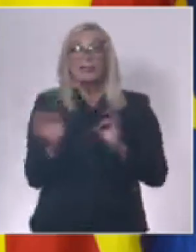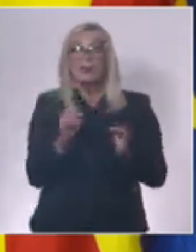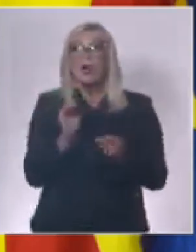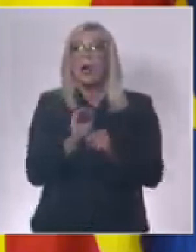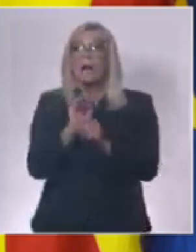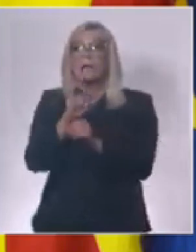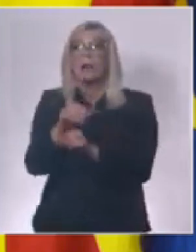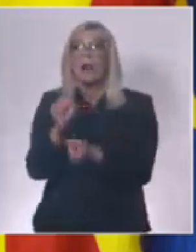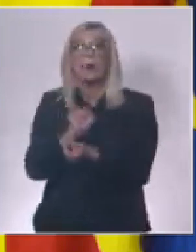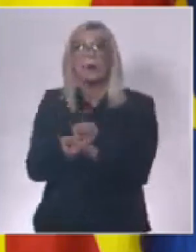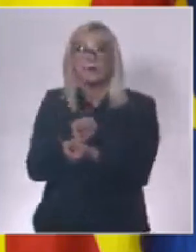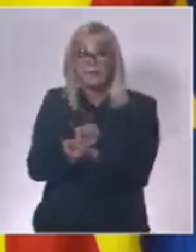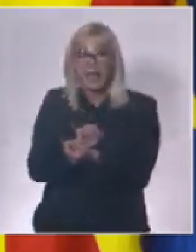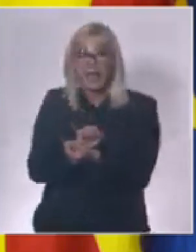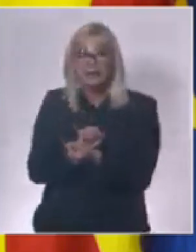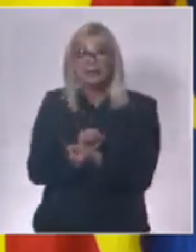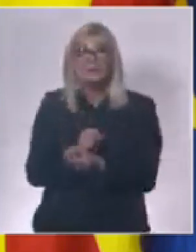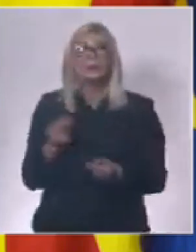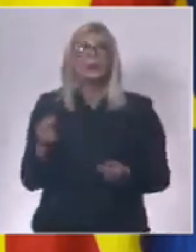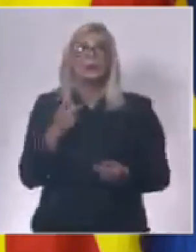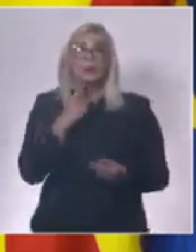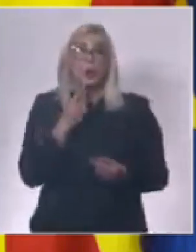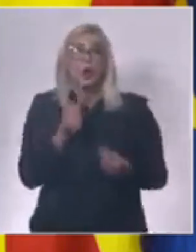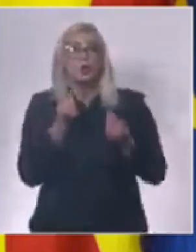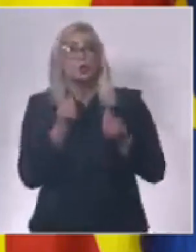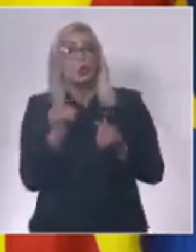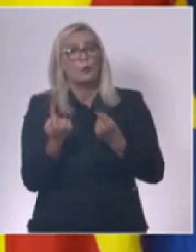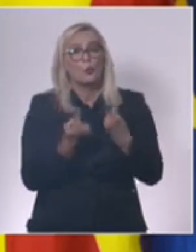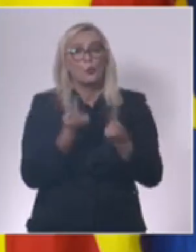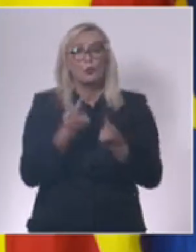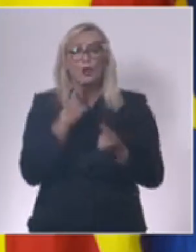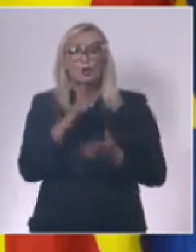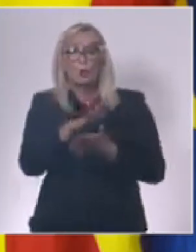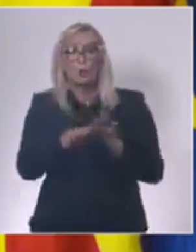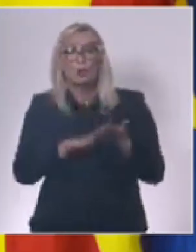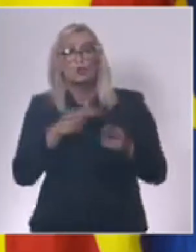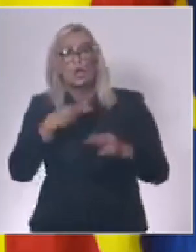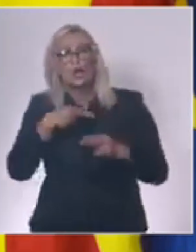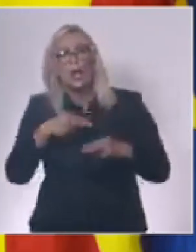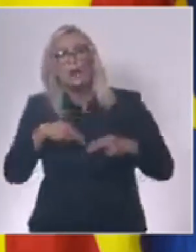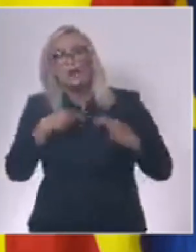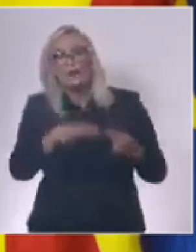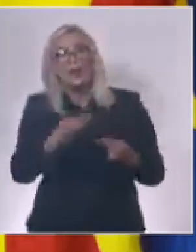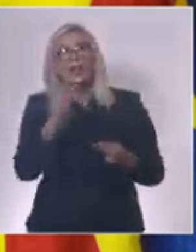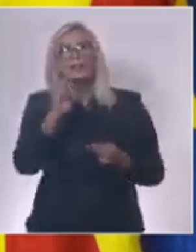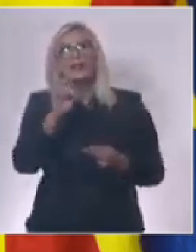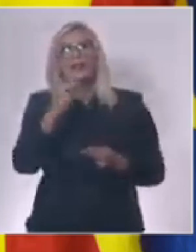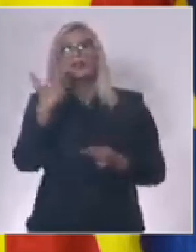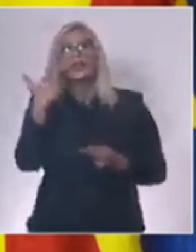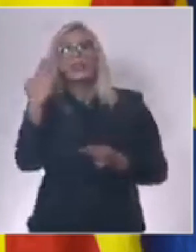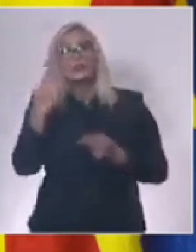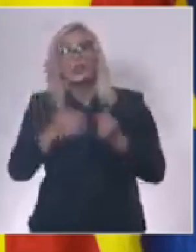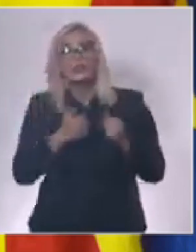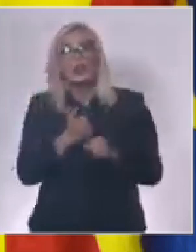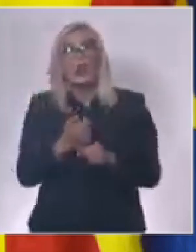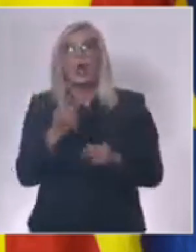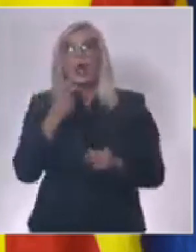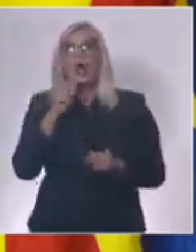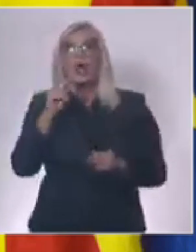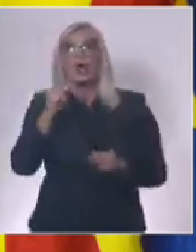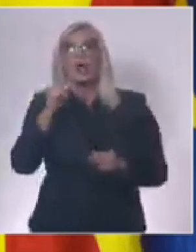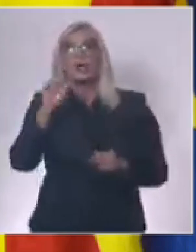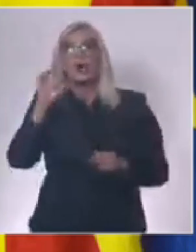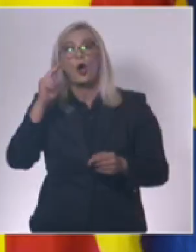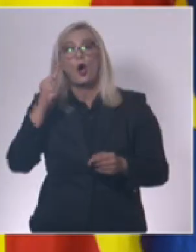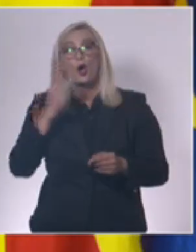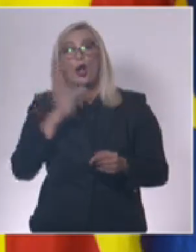заем со исклучително поволни услови, со почеток на отплата од 2034 година, со рок на враќање